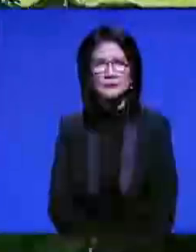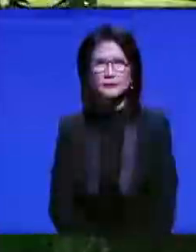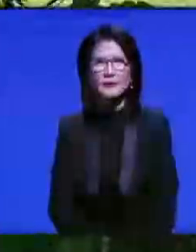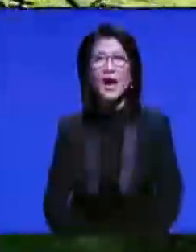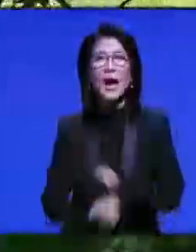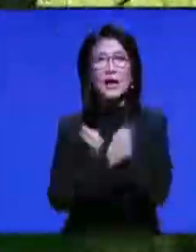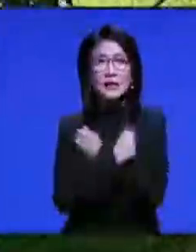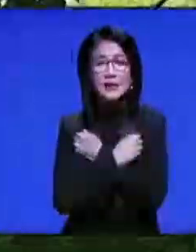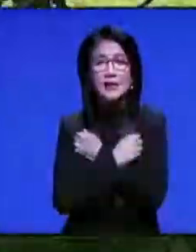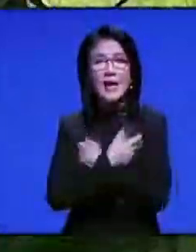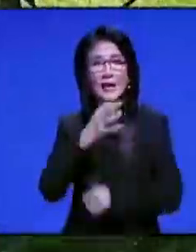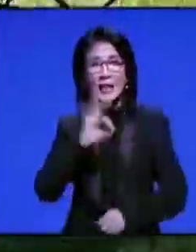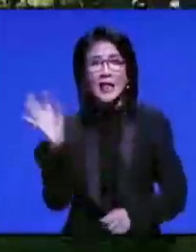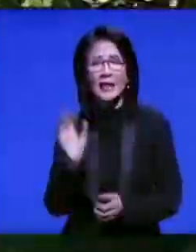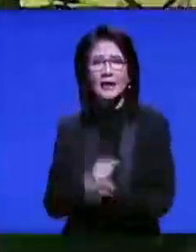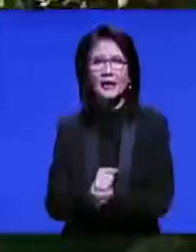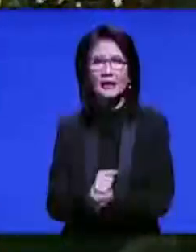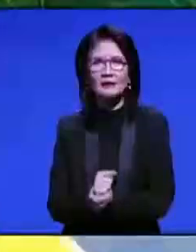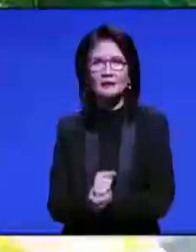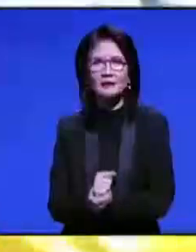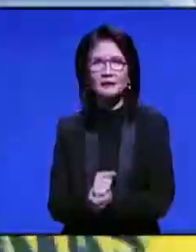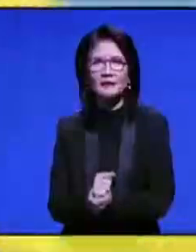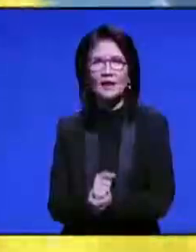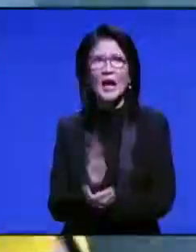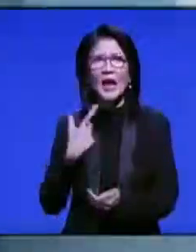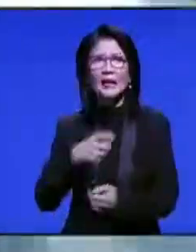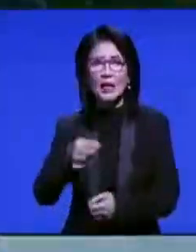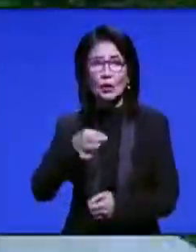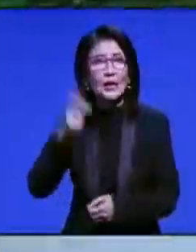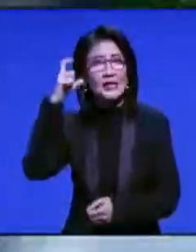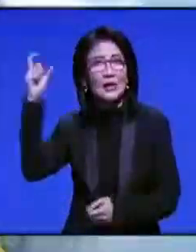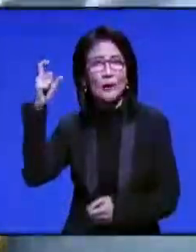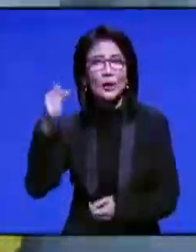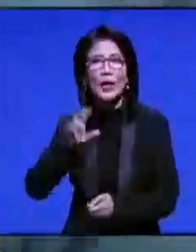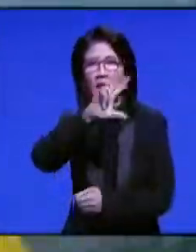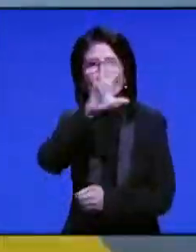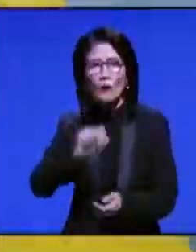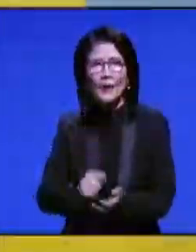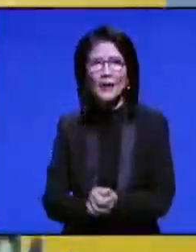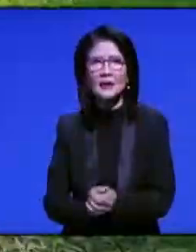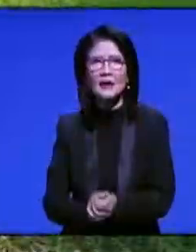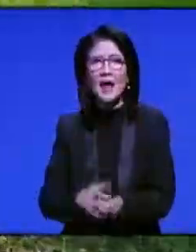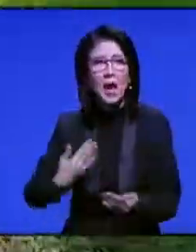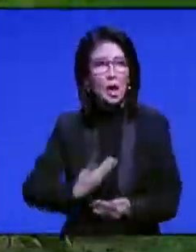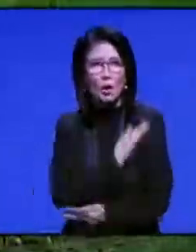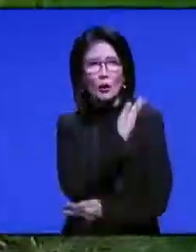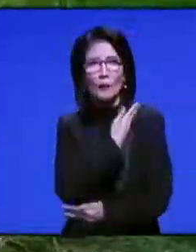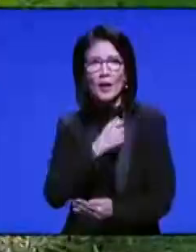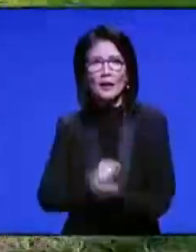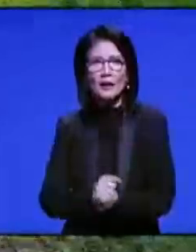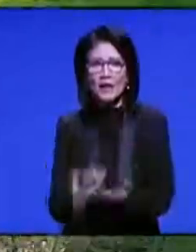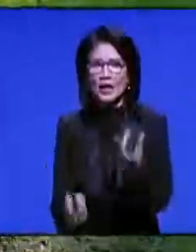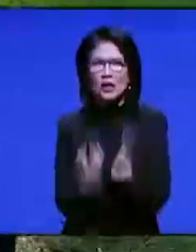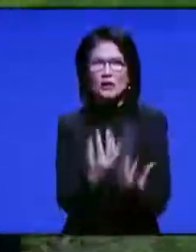Jasad lainnya yang ditemukan di Desa Kedung Jaya, Kecamatan Kedaung, Cirebon, Jawa Barat. Korban ditemukan tidak bernyawa di semak-semak sebuah